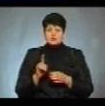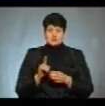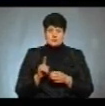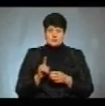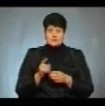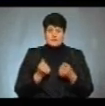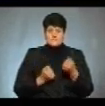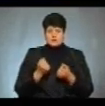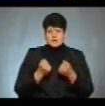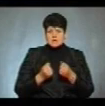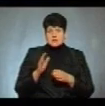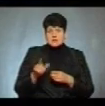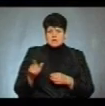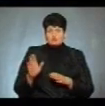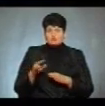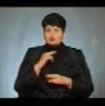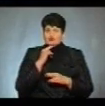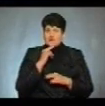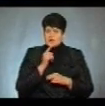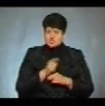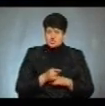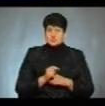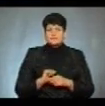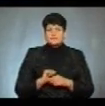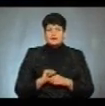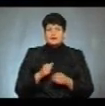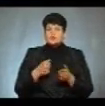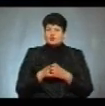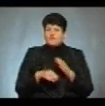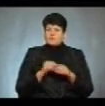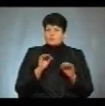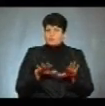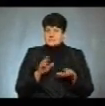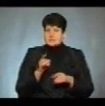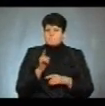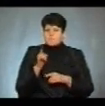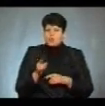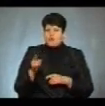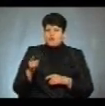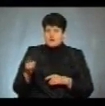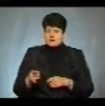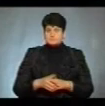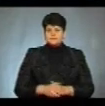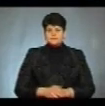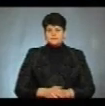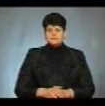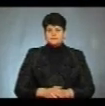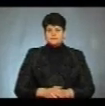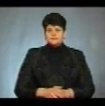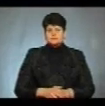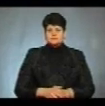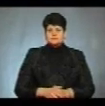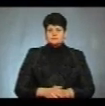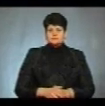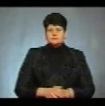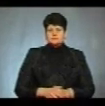водії будуть більш уважніші до вибору місця для паркування. Богдан Буденчук, Юрій Багрій. Новини.